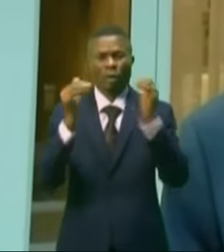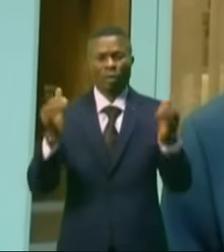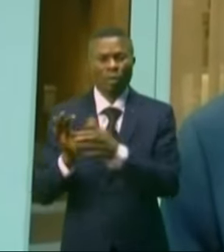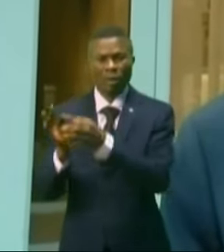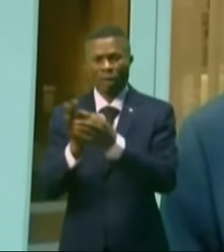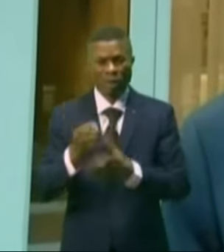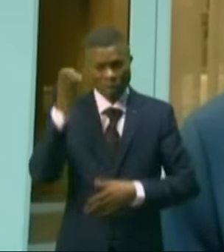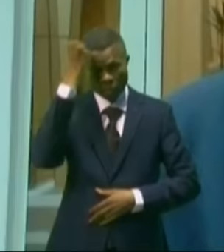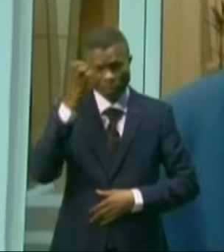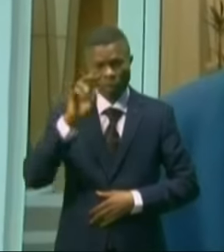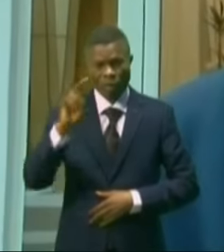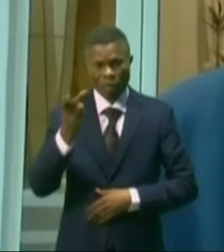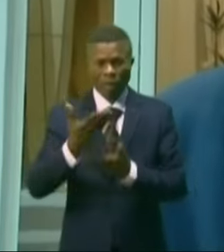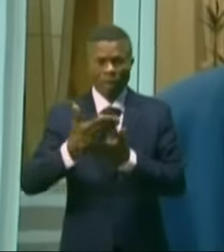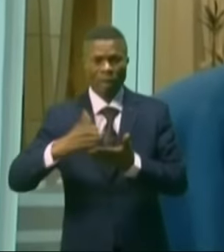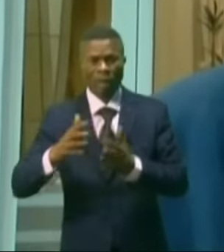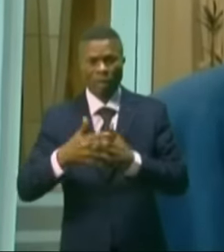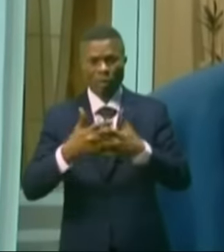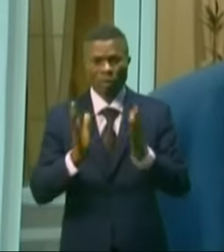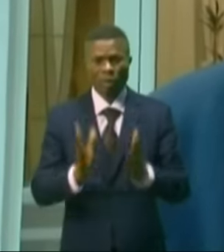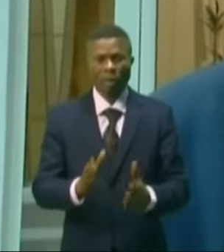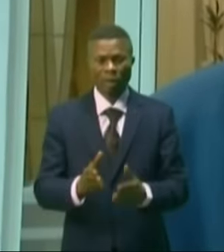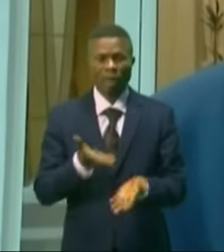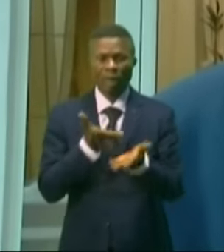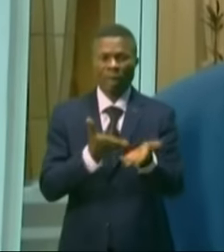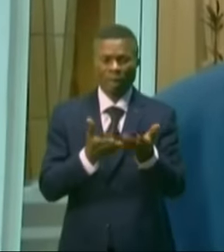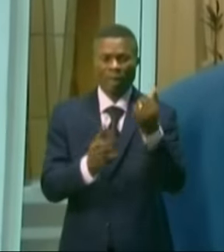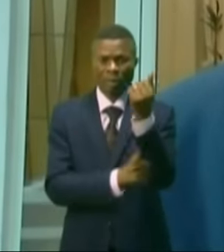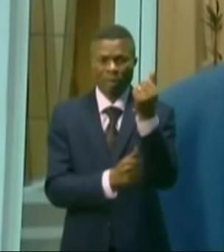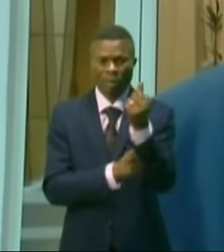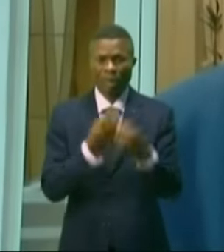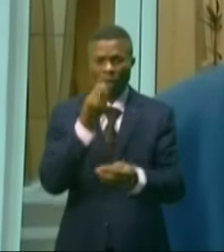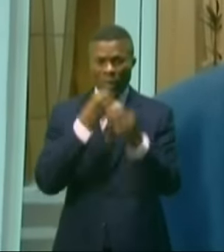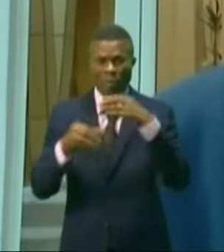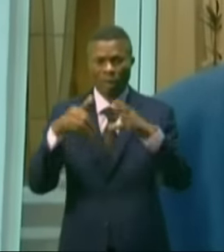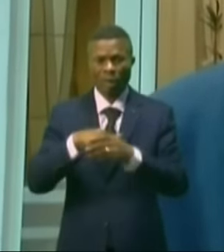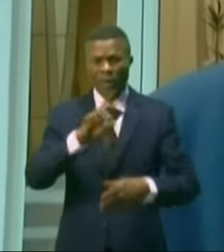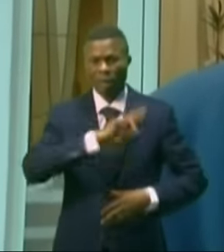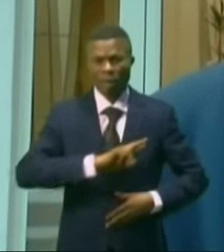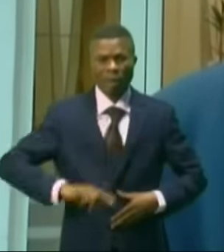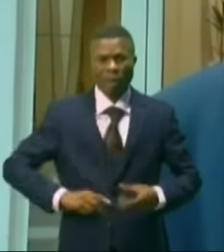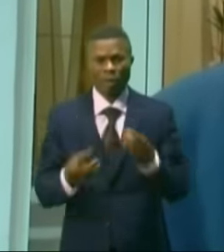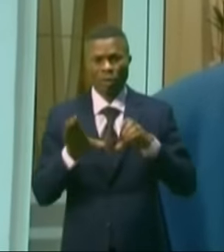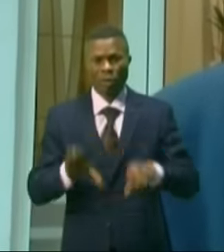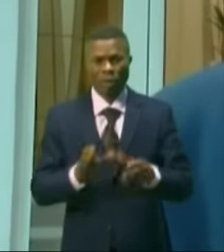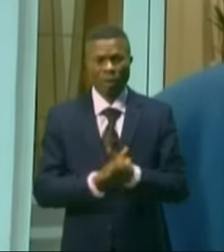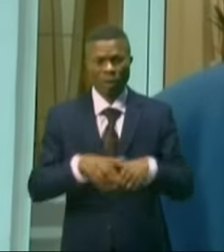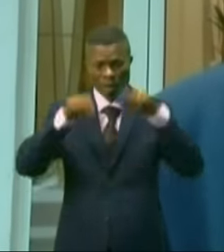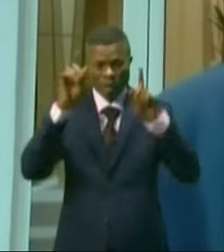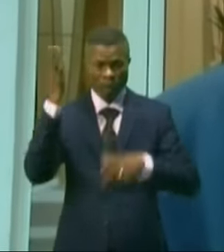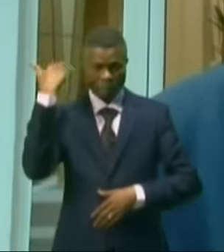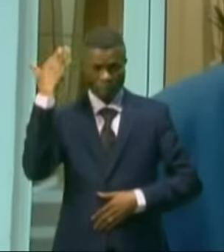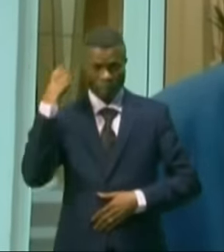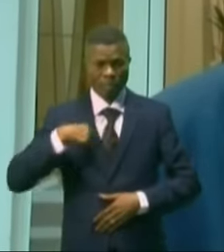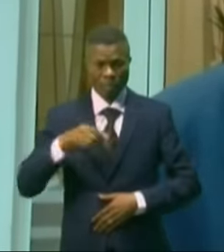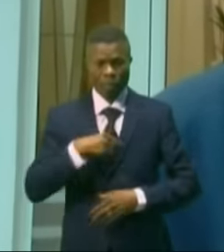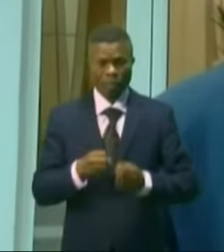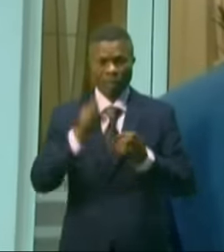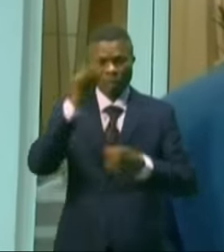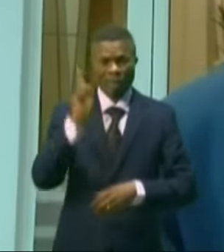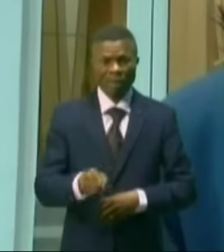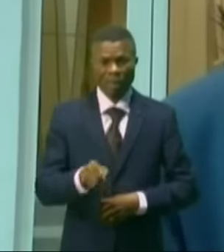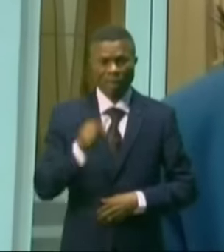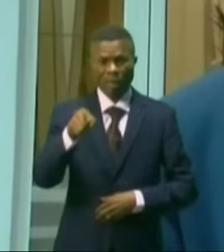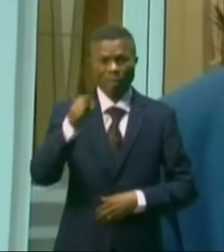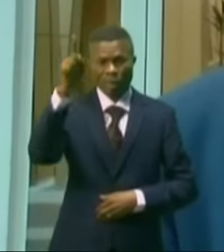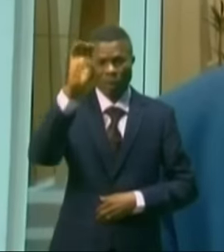deuxième bailleur de l'aide humanitaire à la République démocratique du Congo. L'année dernière, nous avons débloqué 100 millions